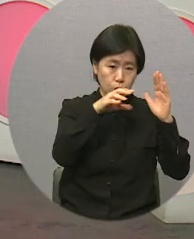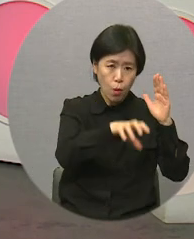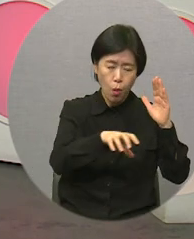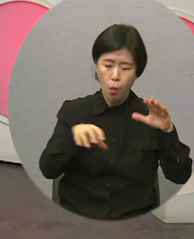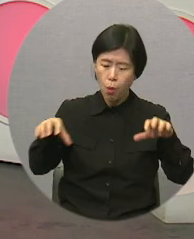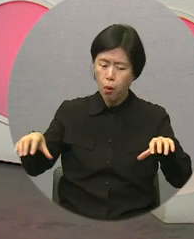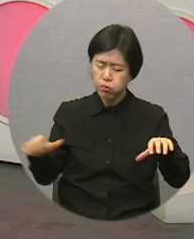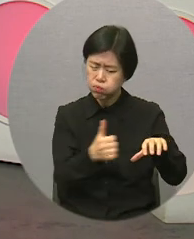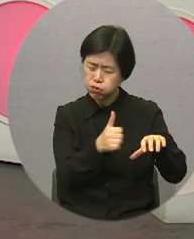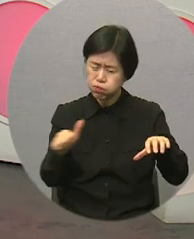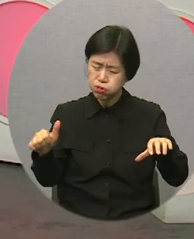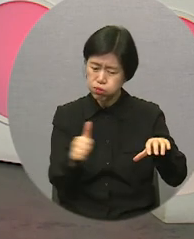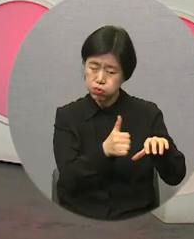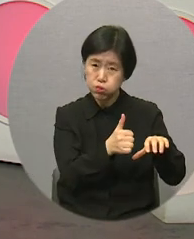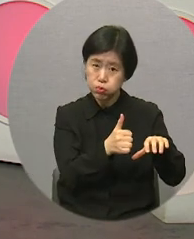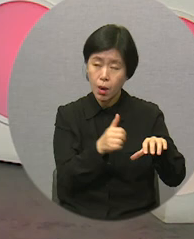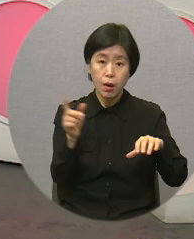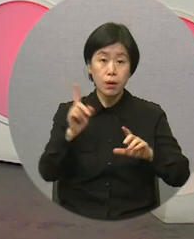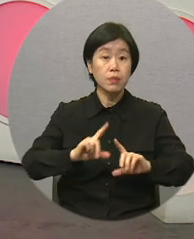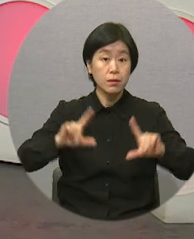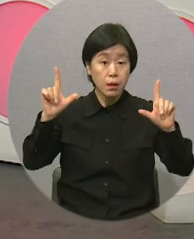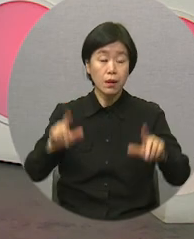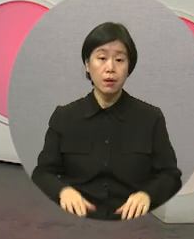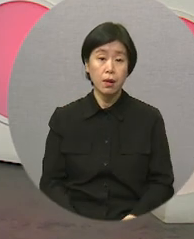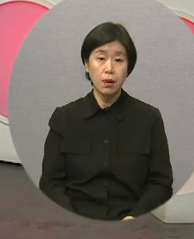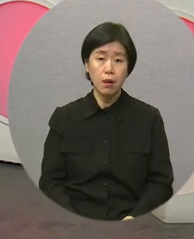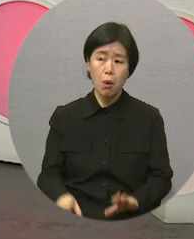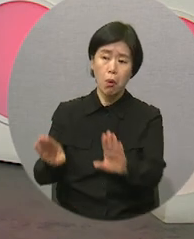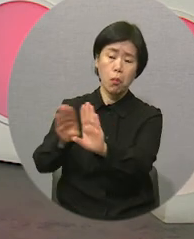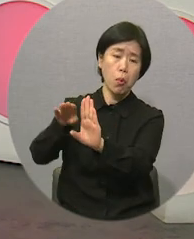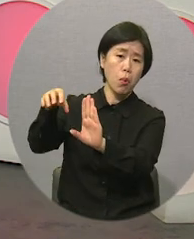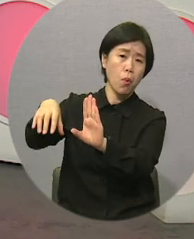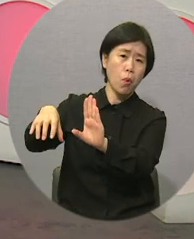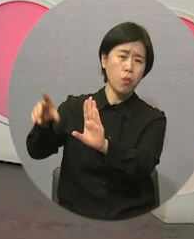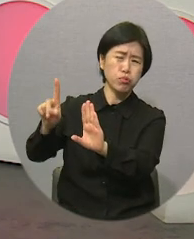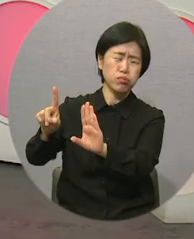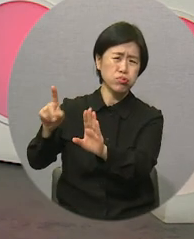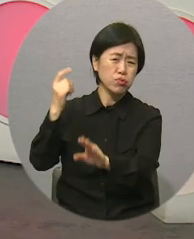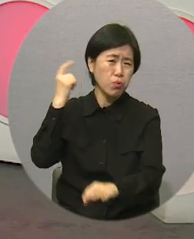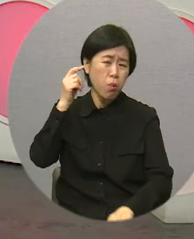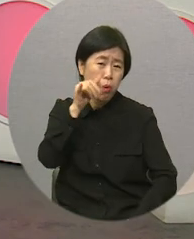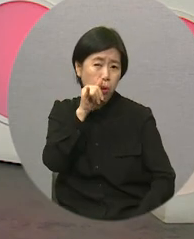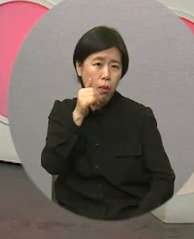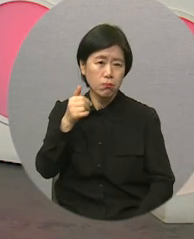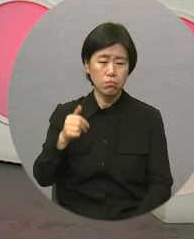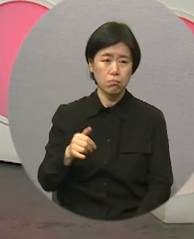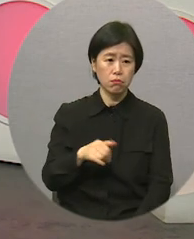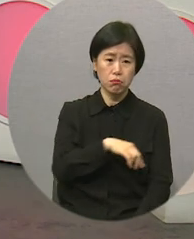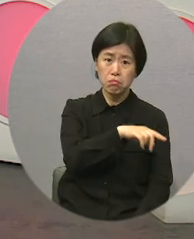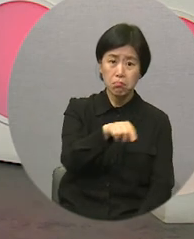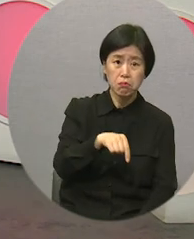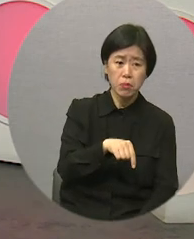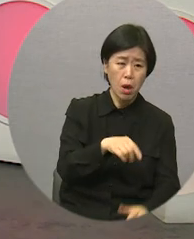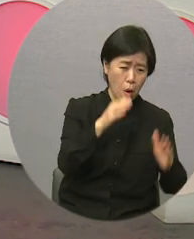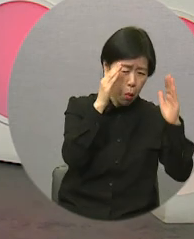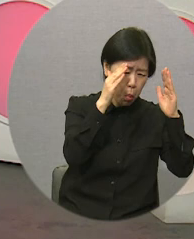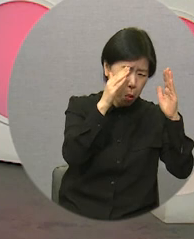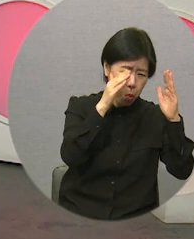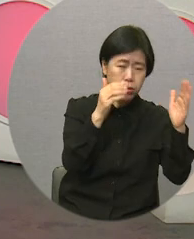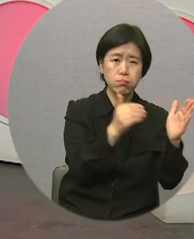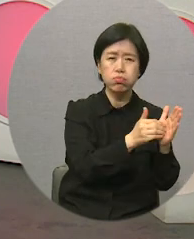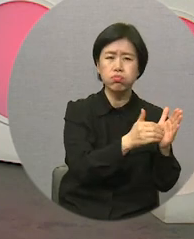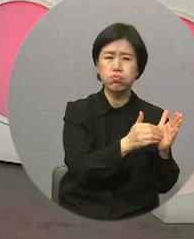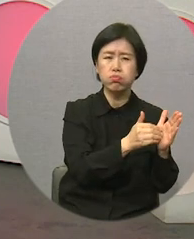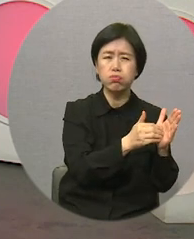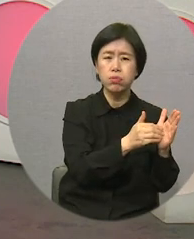보내는데 입구에서 갑자기 큰 소리가 났습니다. 누군가 해결하겠지 싶었는데 소음은 계속되고 서로 눈치만